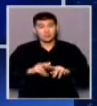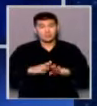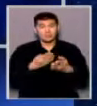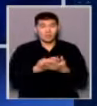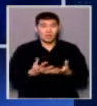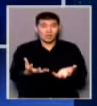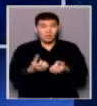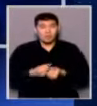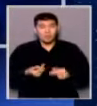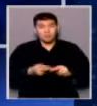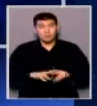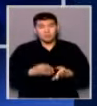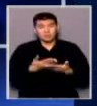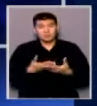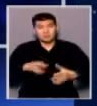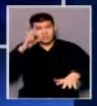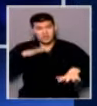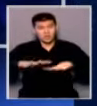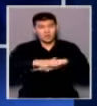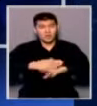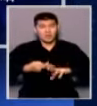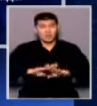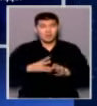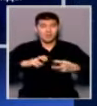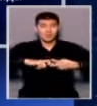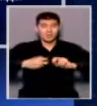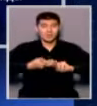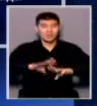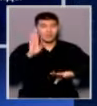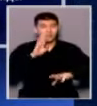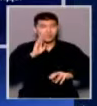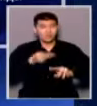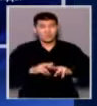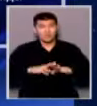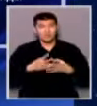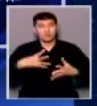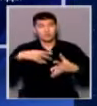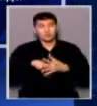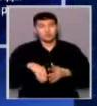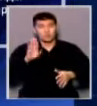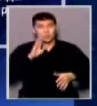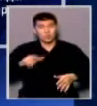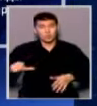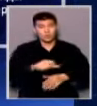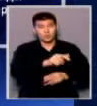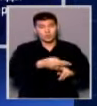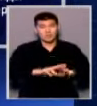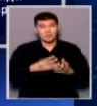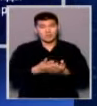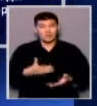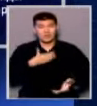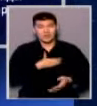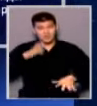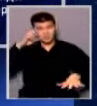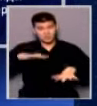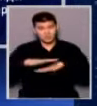о принимаемых совместно с определенным государством мерах для решения проблем с маловодием. Включить реку Урал в число водных объектов особого